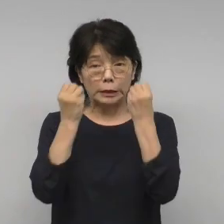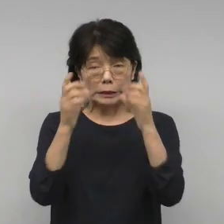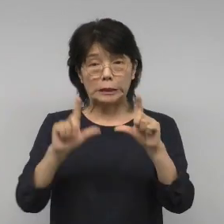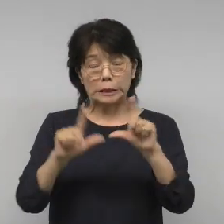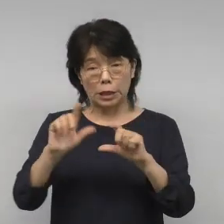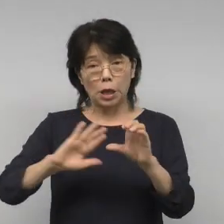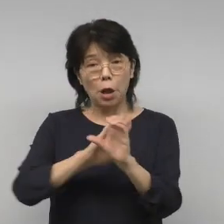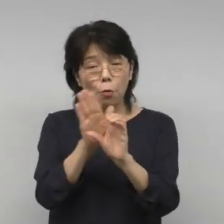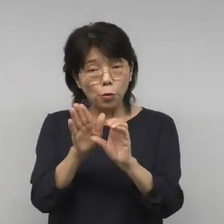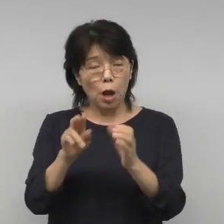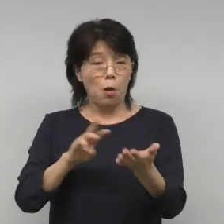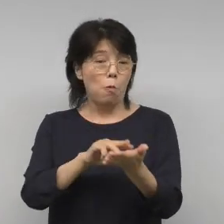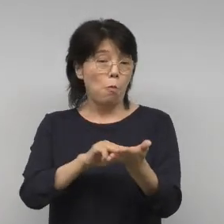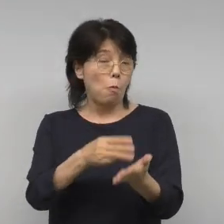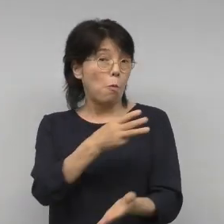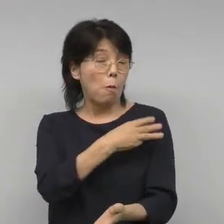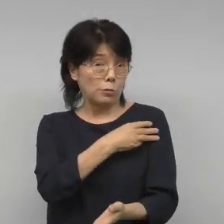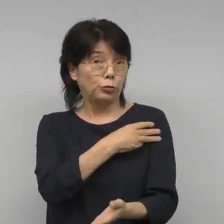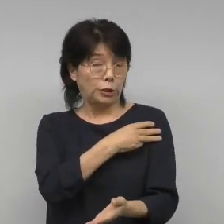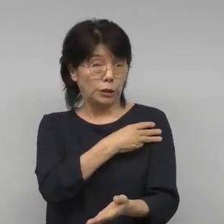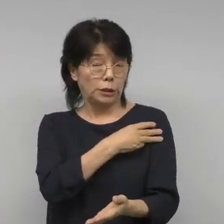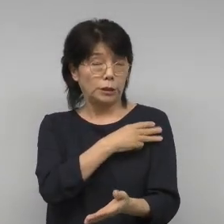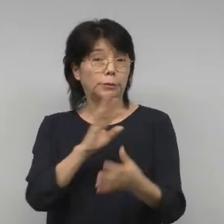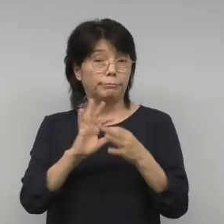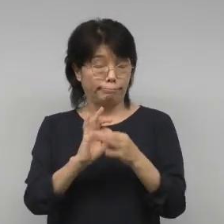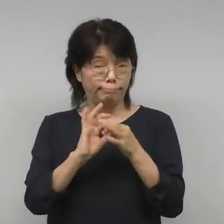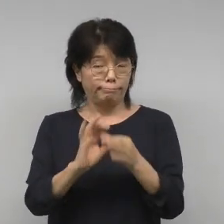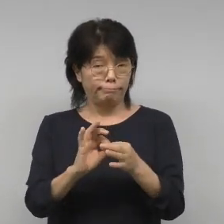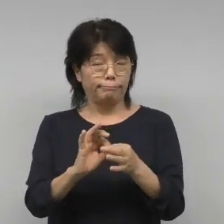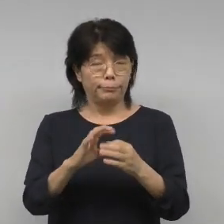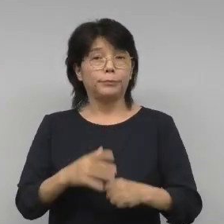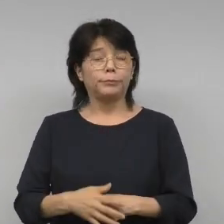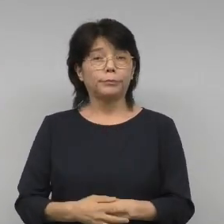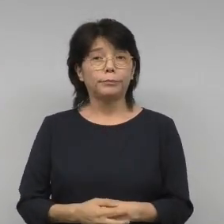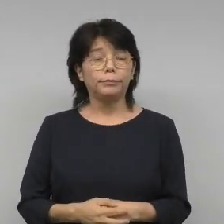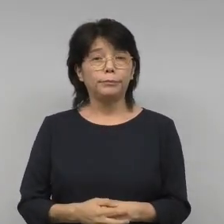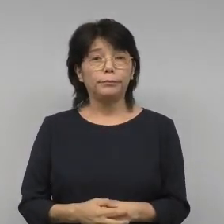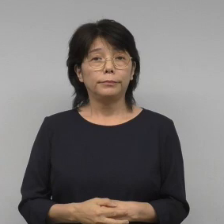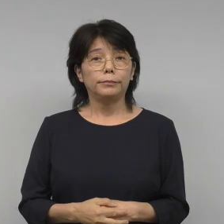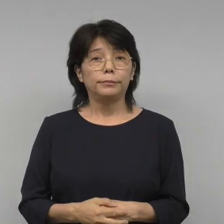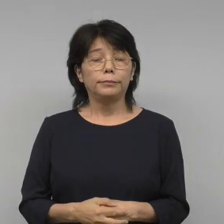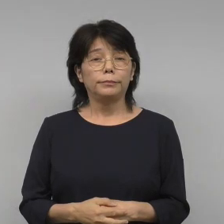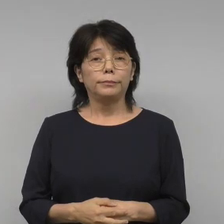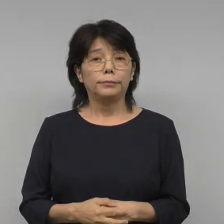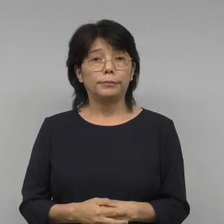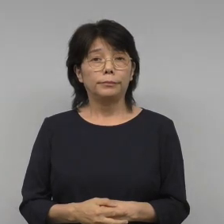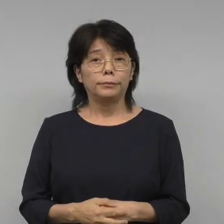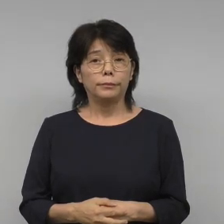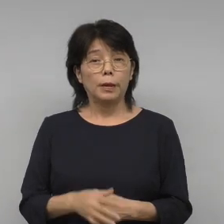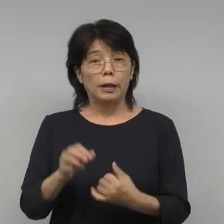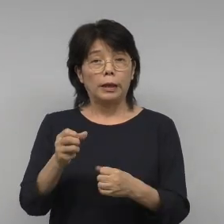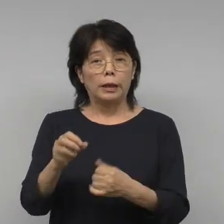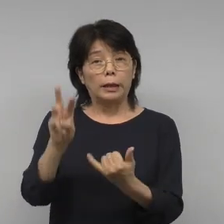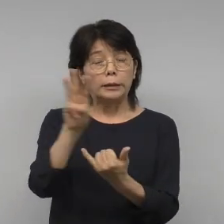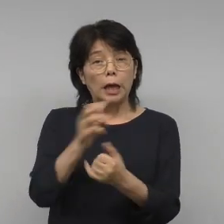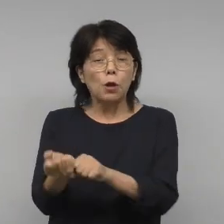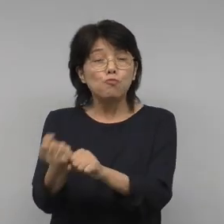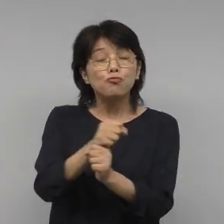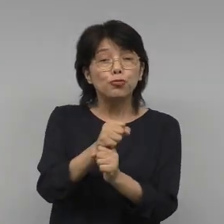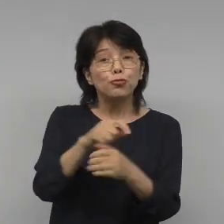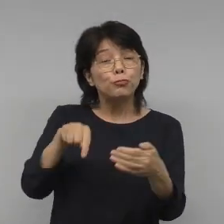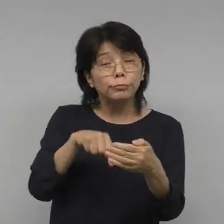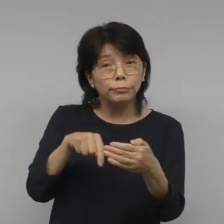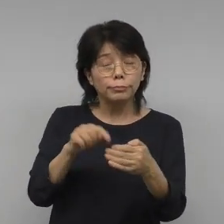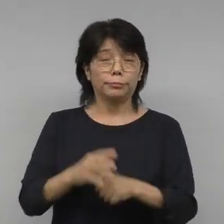ナウイルスのワクチンの関係というふうなことになります。この災害復旧の中身なんです